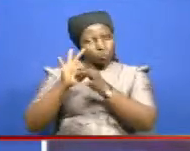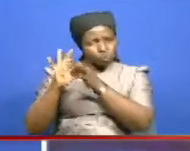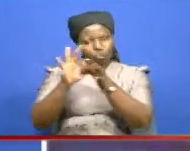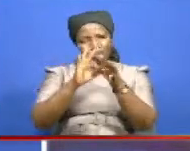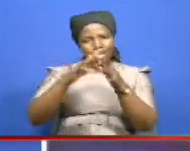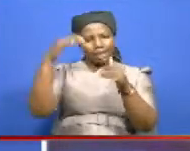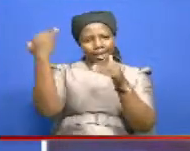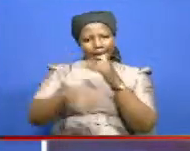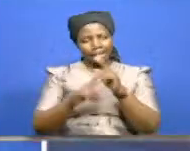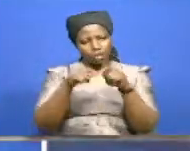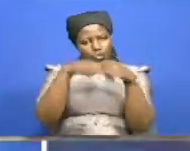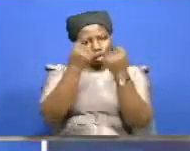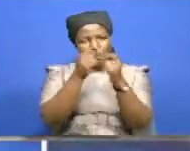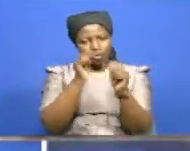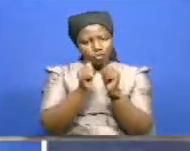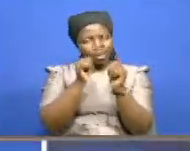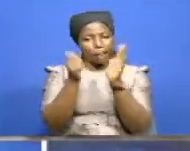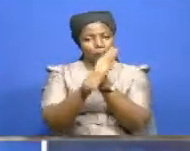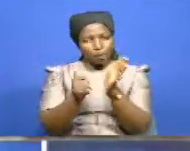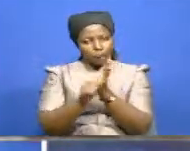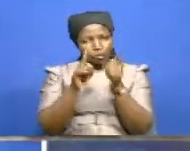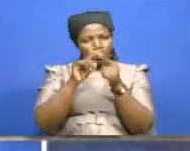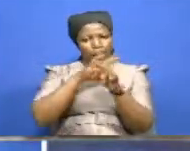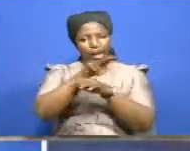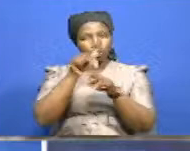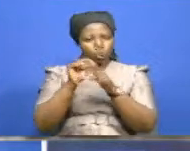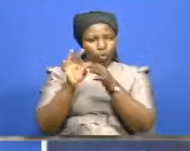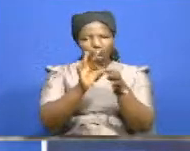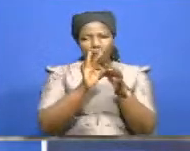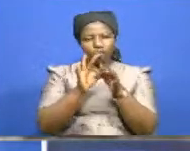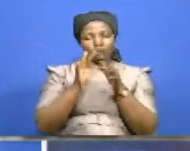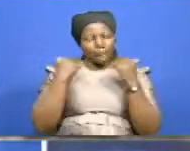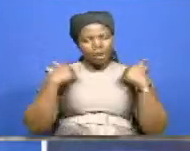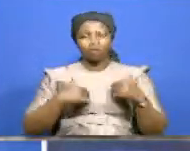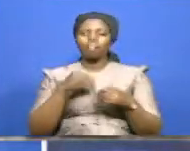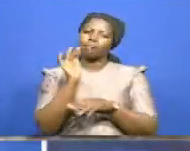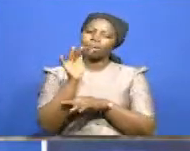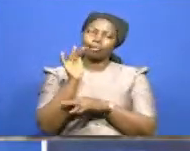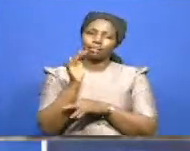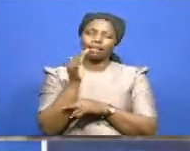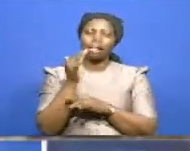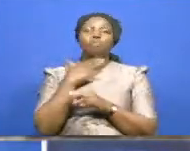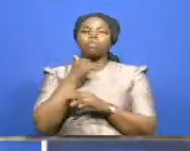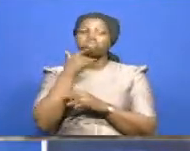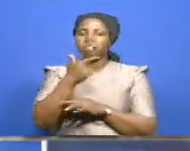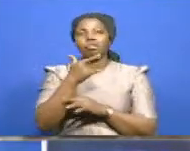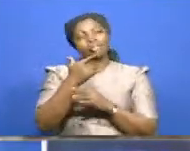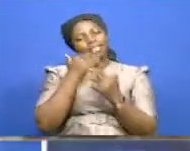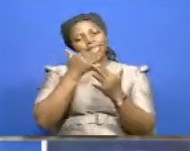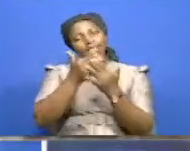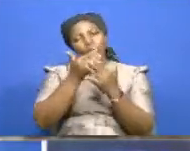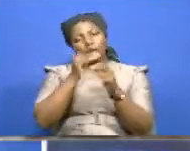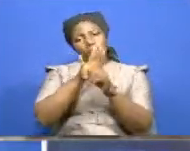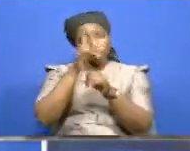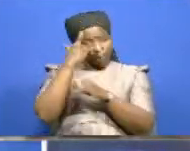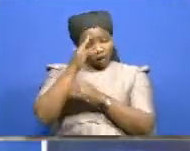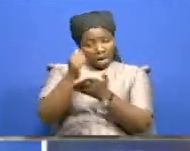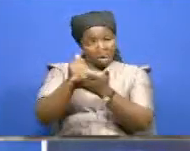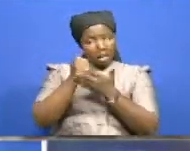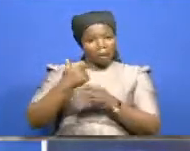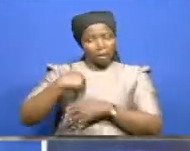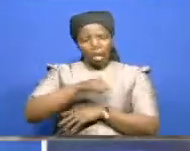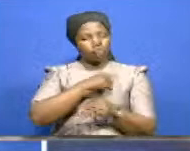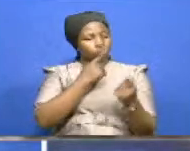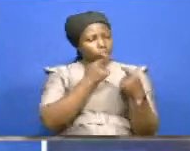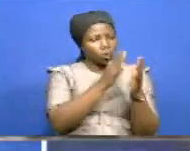threat to national cohesion. Na mimi nataka niseme asante sana kwa kutusaidia kuzungumza na Kenya, kuzungumza na